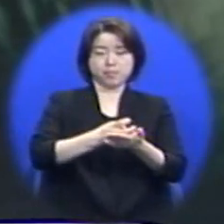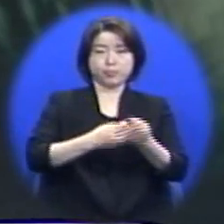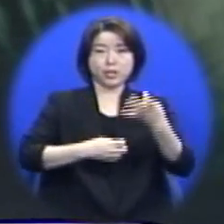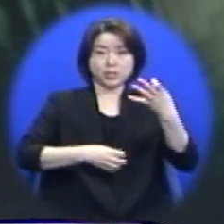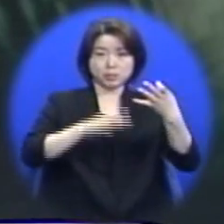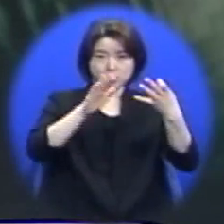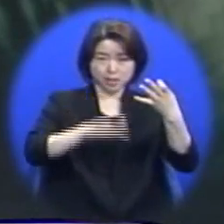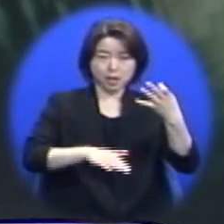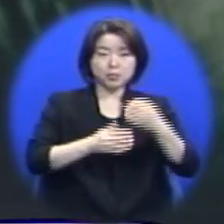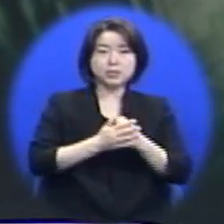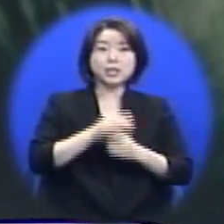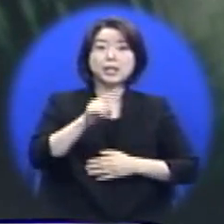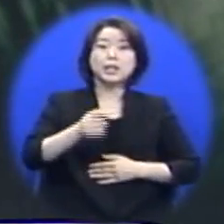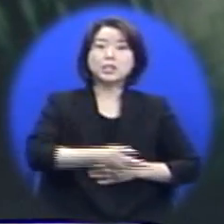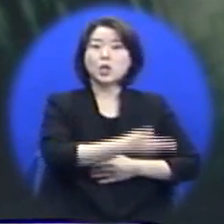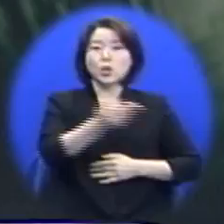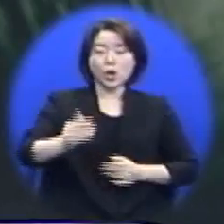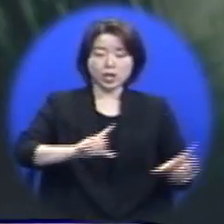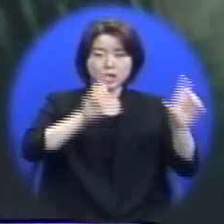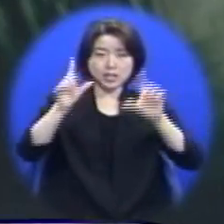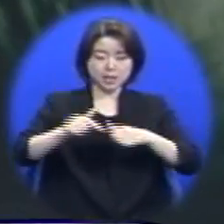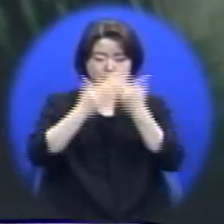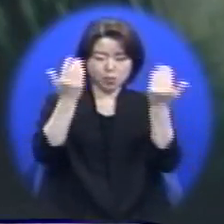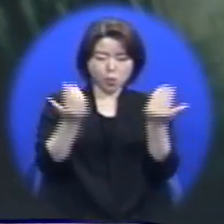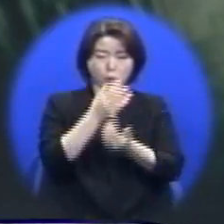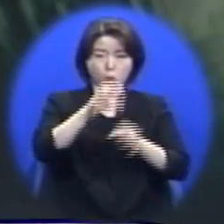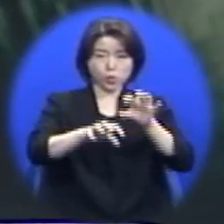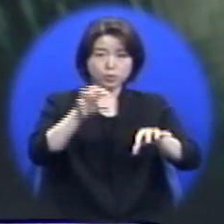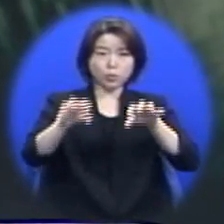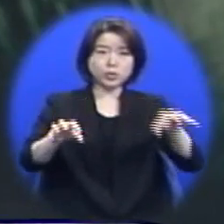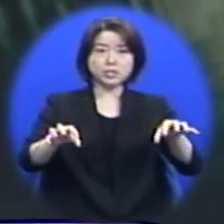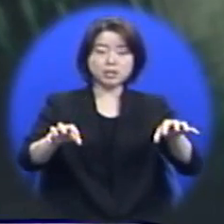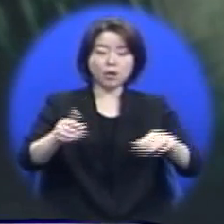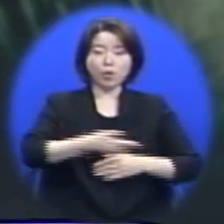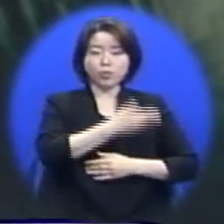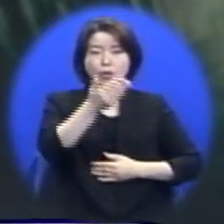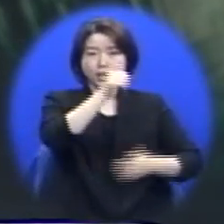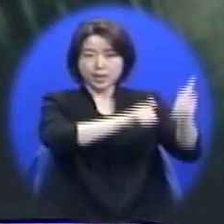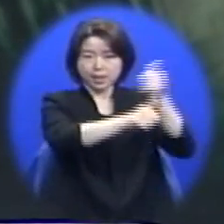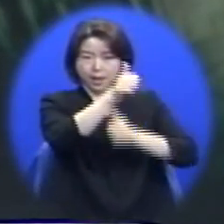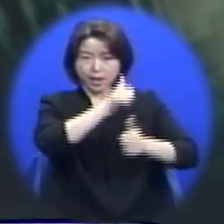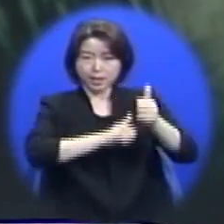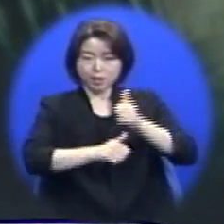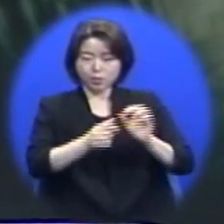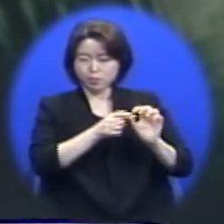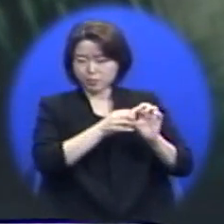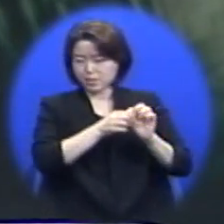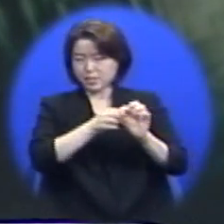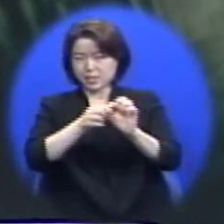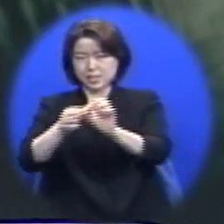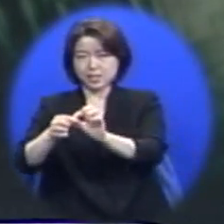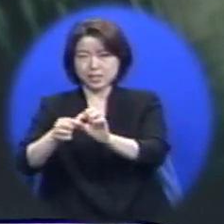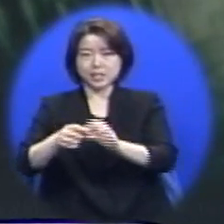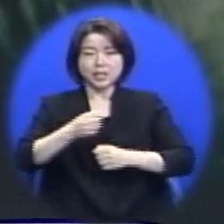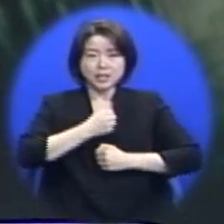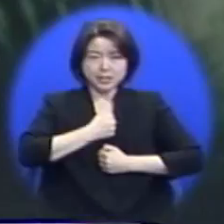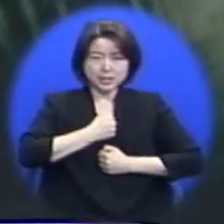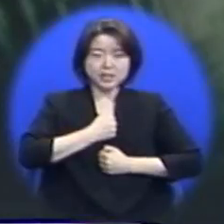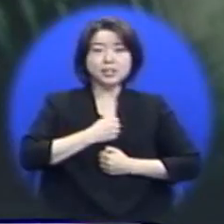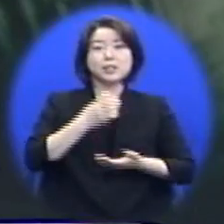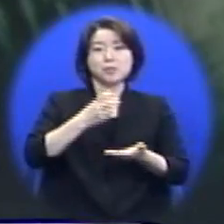하반절에 이것은 너희가 사는 모든 곳에서 너희가 대대로 지킬 길이 지켜야 할